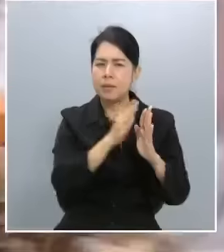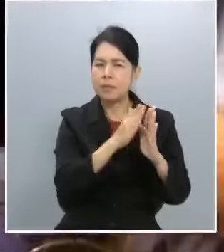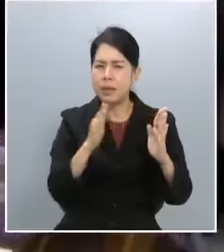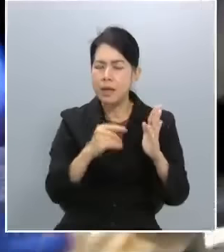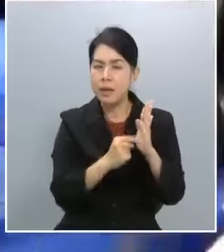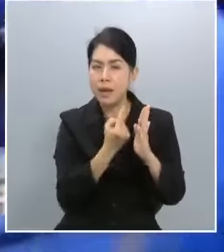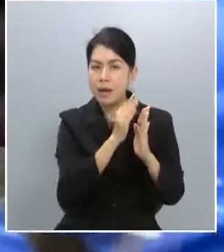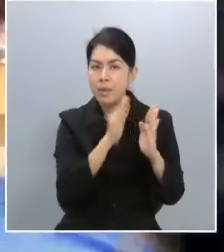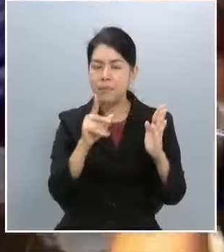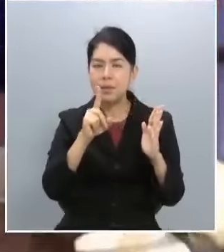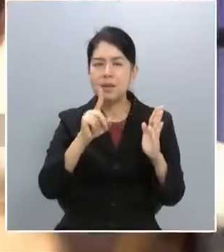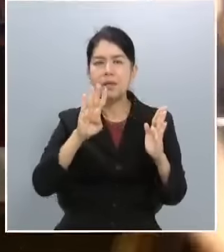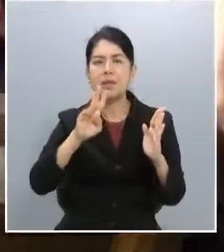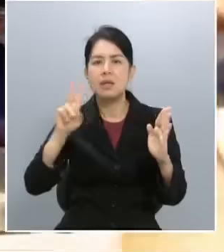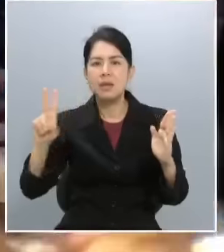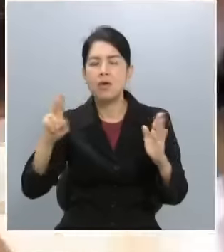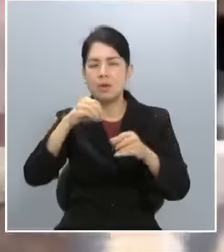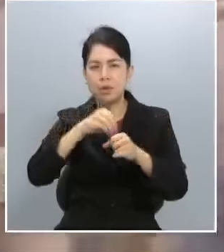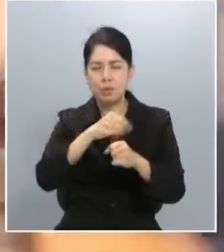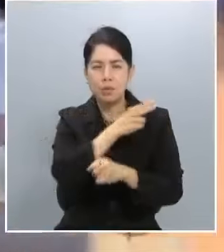าตัวที่โรงพยาบาลตำรวจ